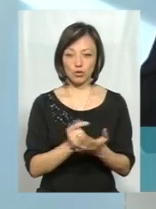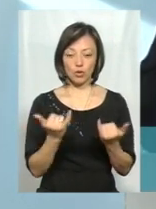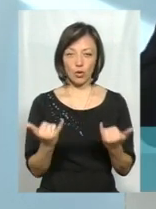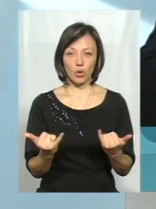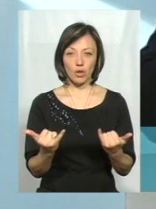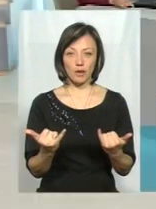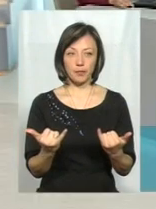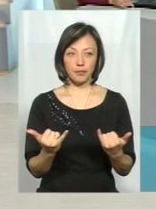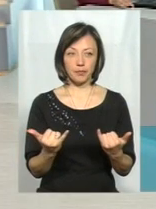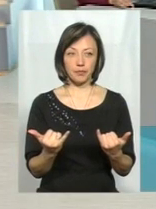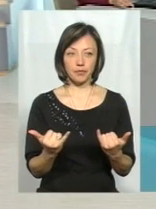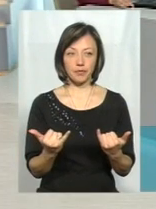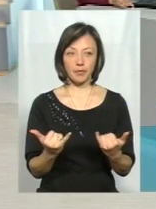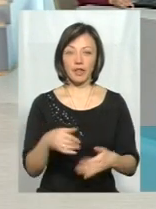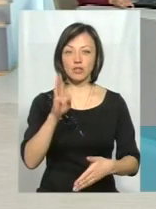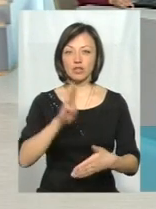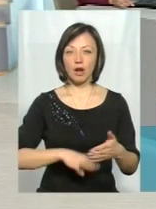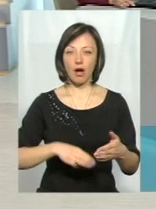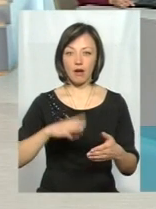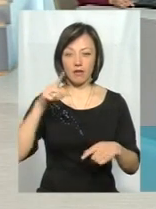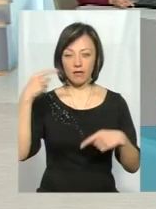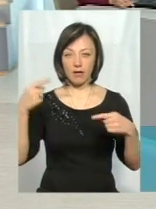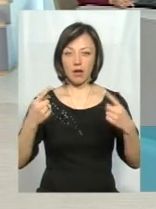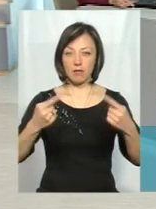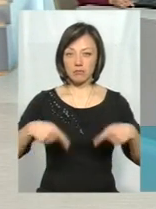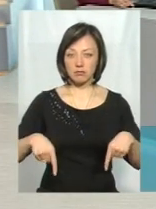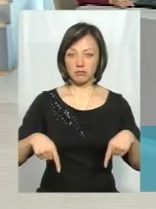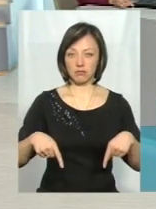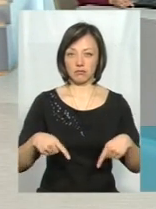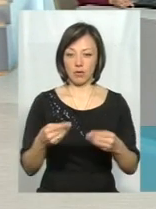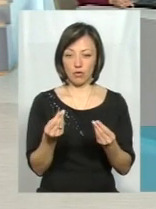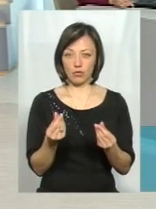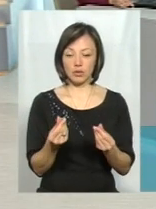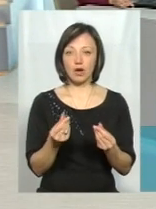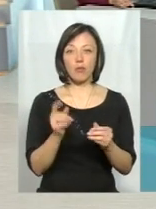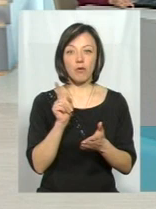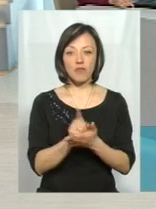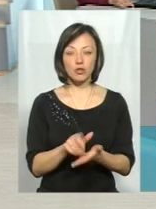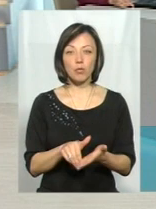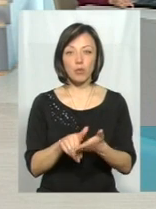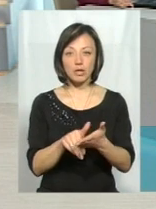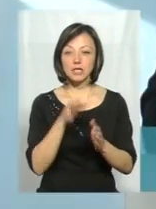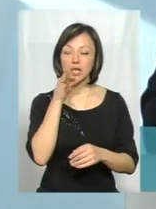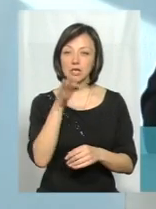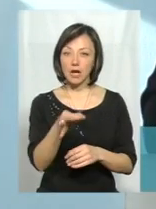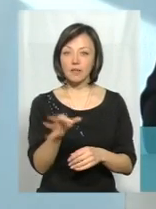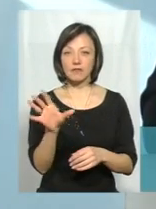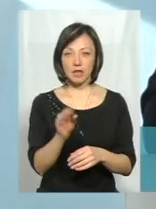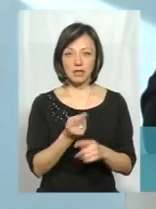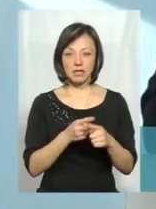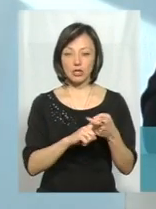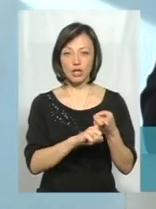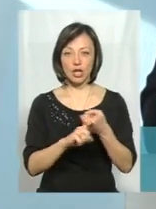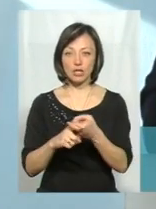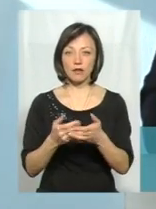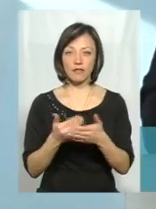сьогодні зводити штрафи, банкрутувати, він повинен і навіть і допомогти, і сказати, все це буде